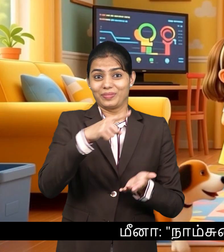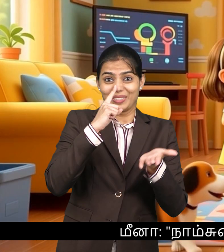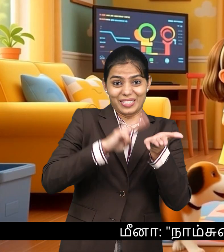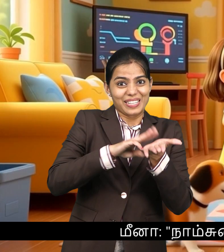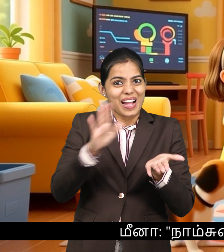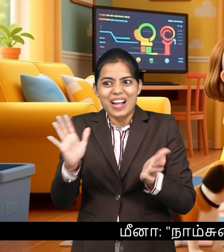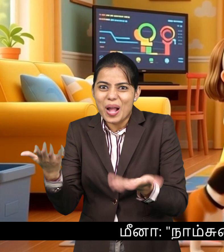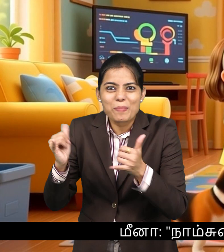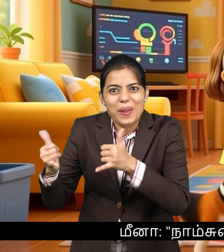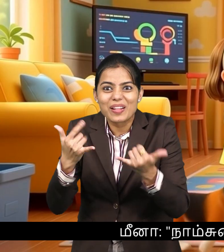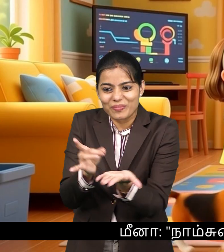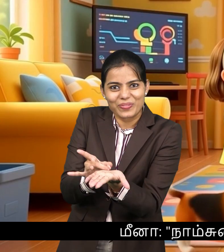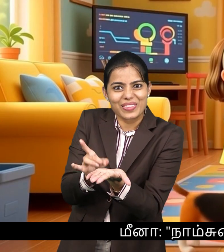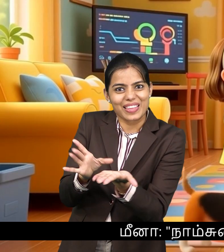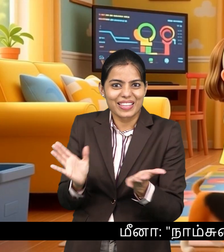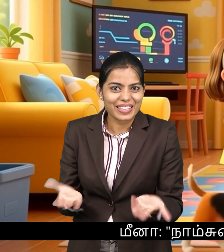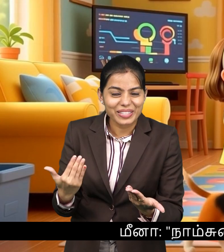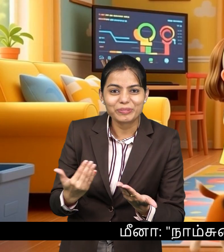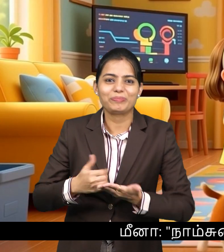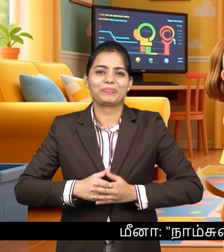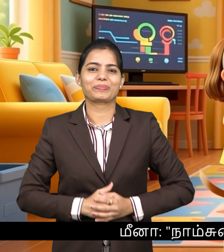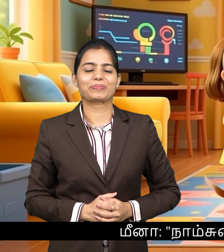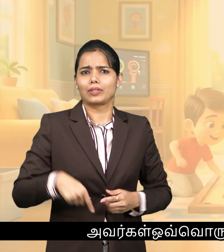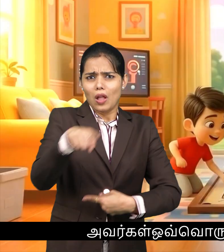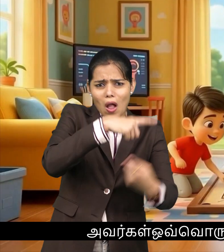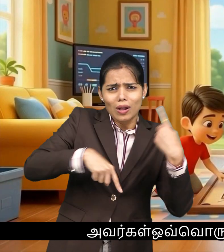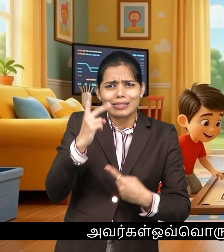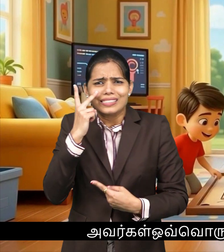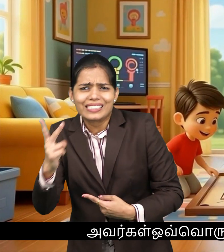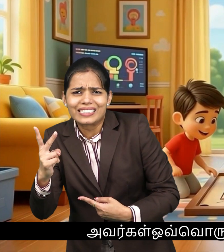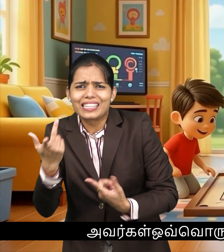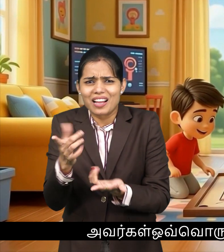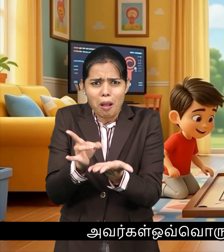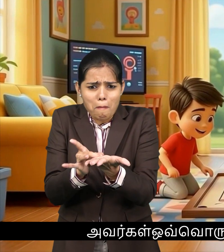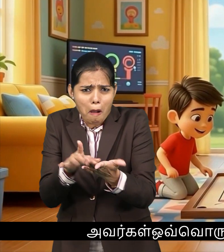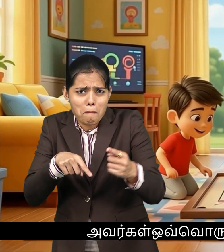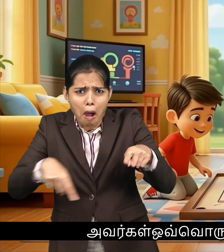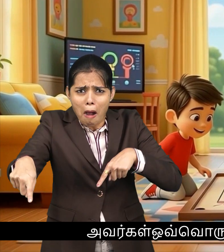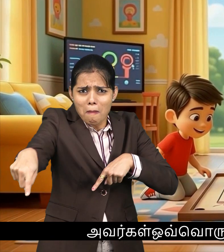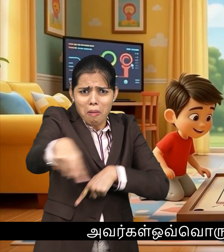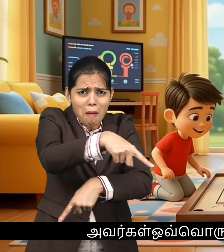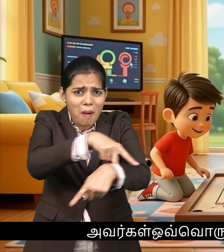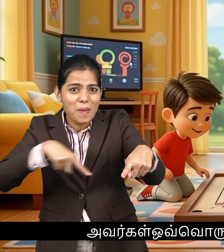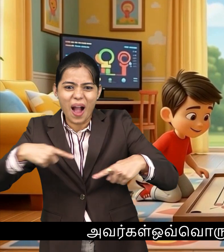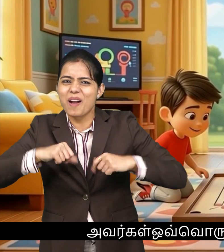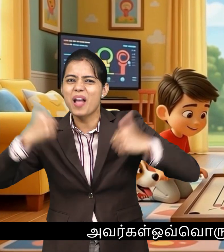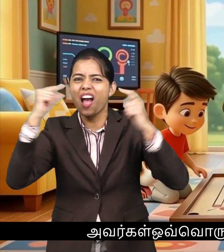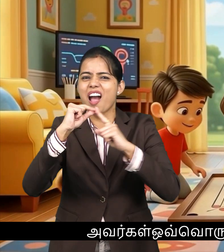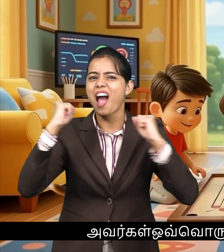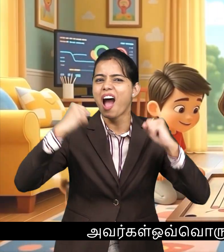மீனா, நாம் துண்டாட்டம் விளையாடலாம். அவர்கள் ஒவ்வொருவராக ஸ்ட்ரைக்கரை